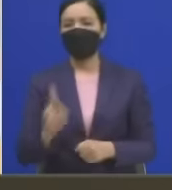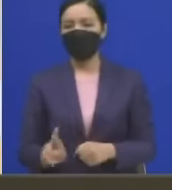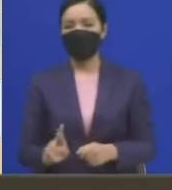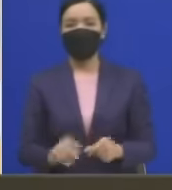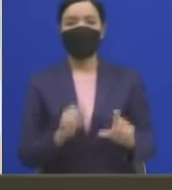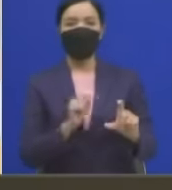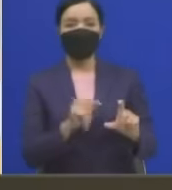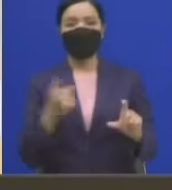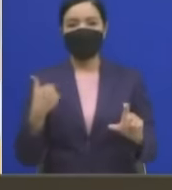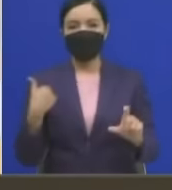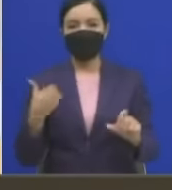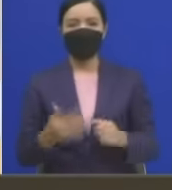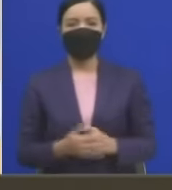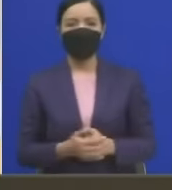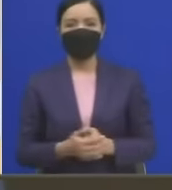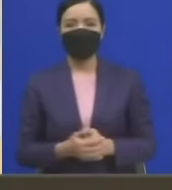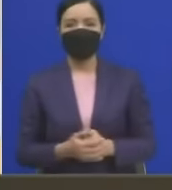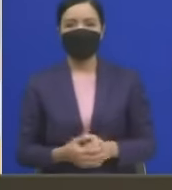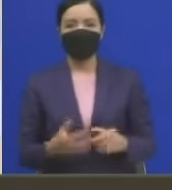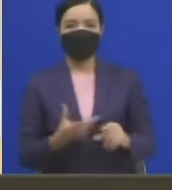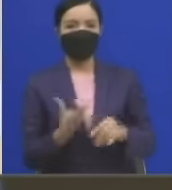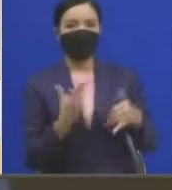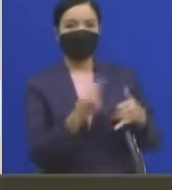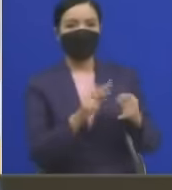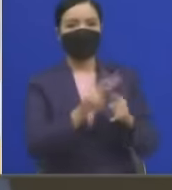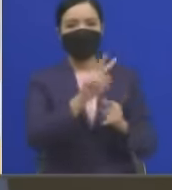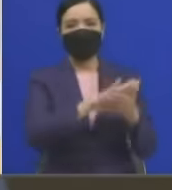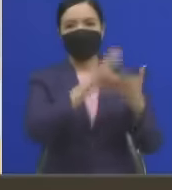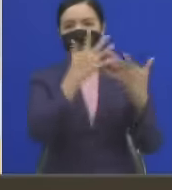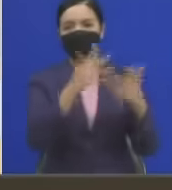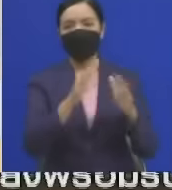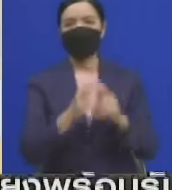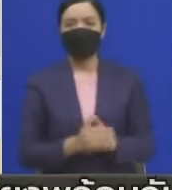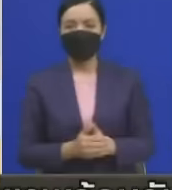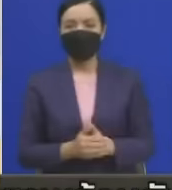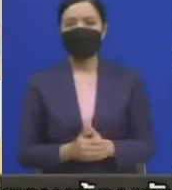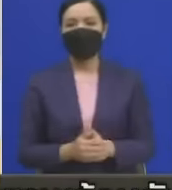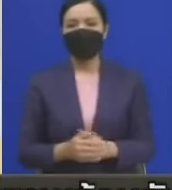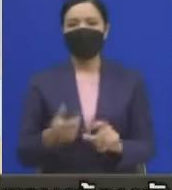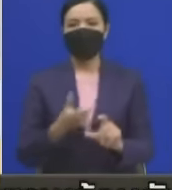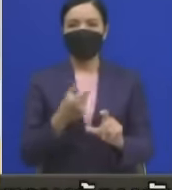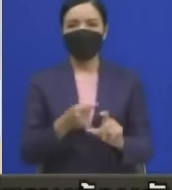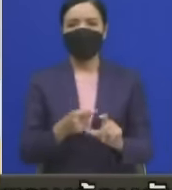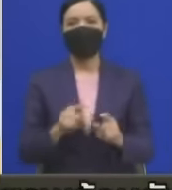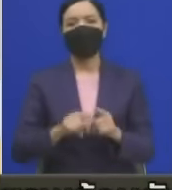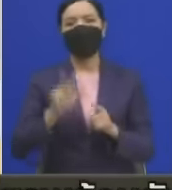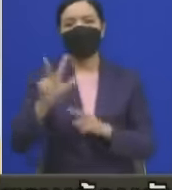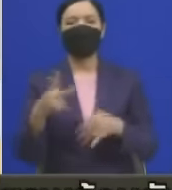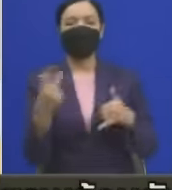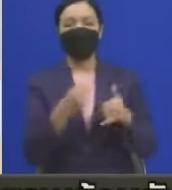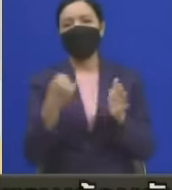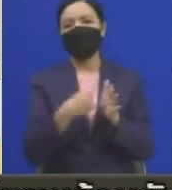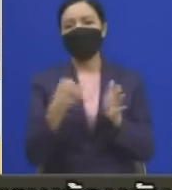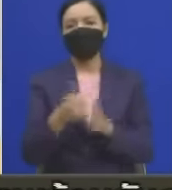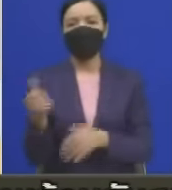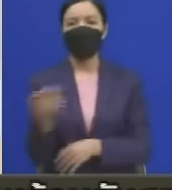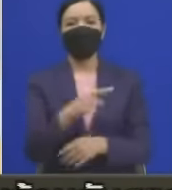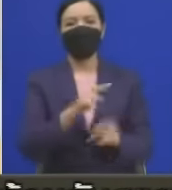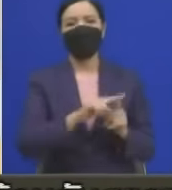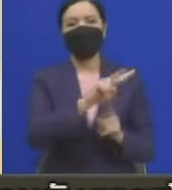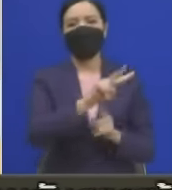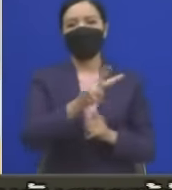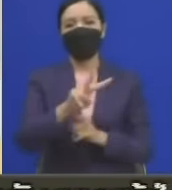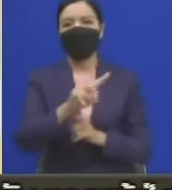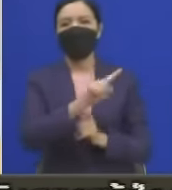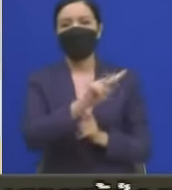ไว้หลังจากเข็ม2เสร็จหมดแล้วคือตามหลักคือเข็ม3นี่ง่ายกว่าเข็ม1เข็ม2เยอะ